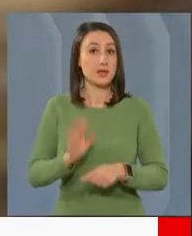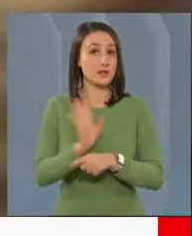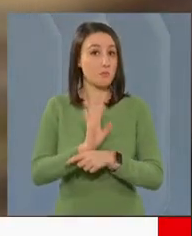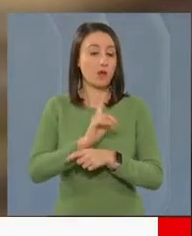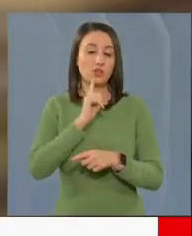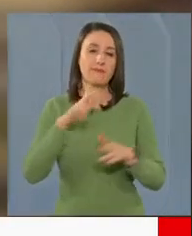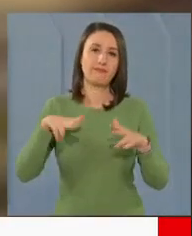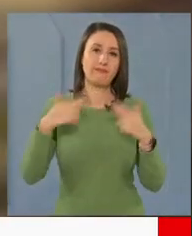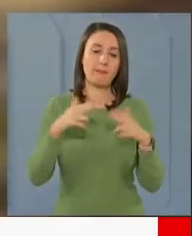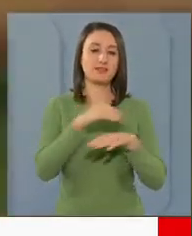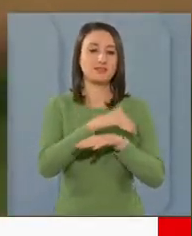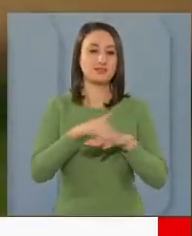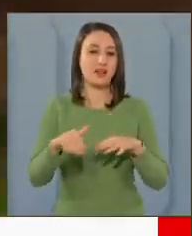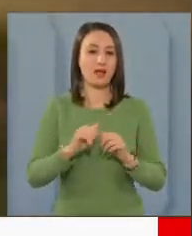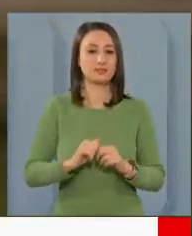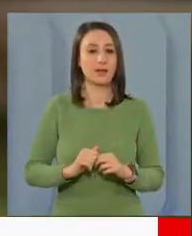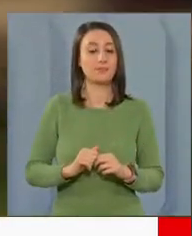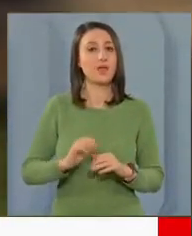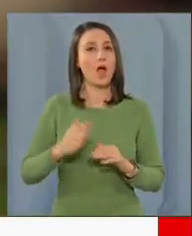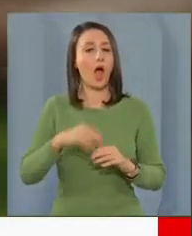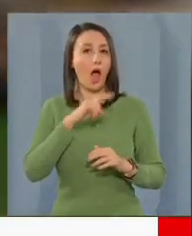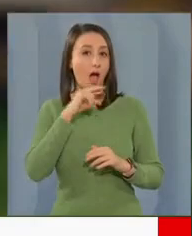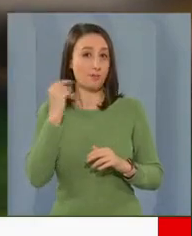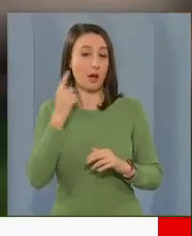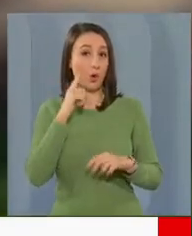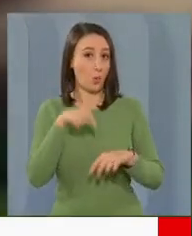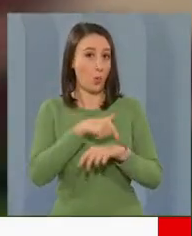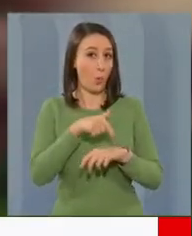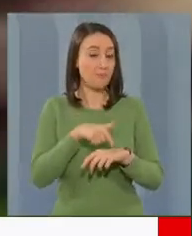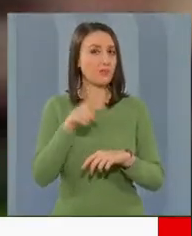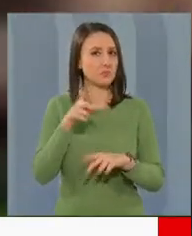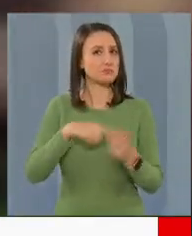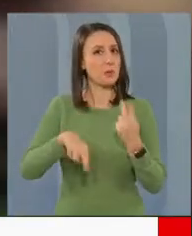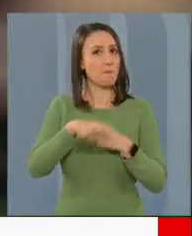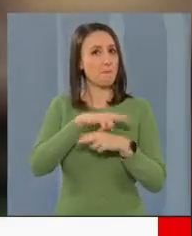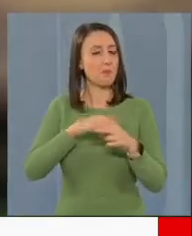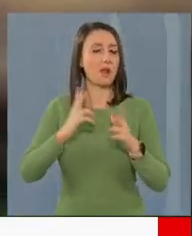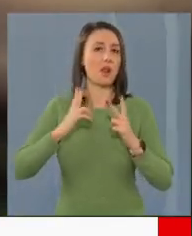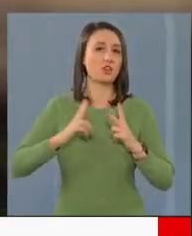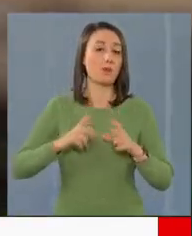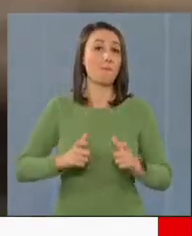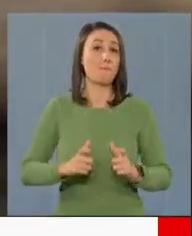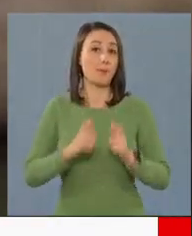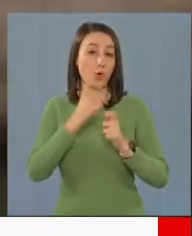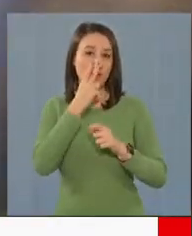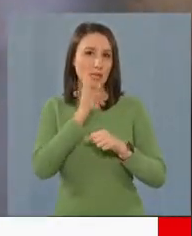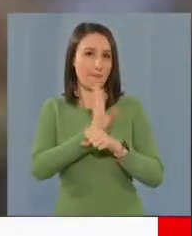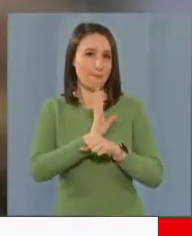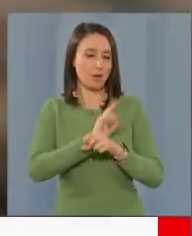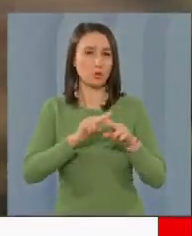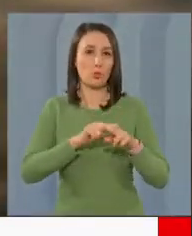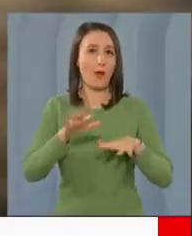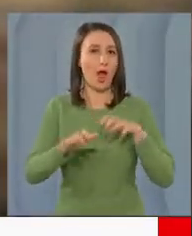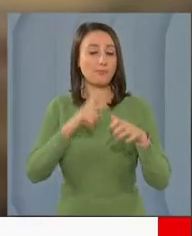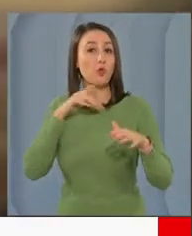Imaginile au fost filmate pe strada Gladiolelor din Alba Iulia. Pe timp de noapte, vulpea se plimbă nestingherită printre blocuri. Din imagini se vede cum